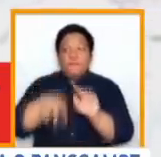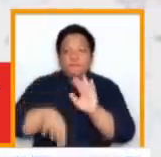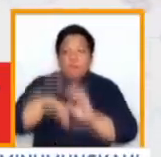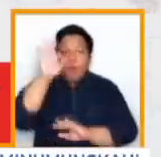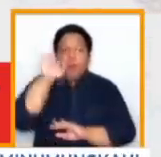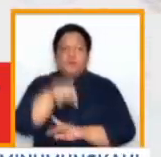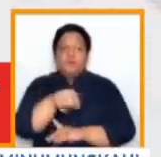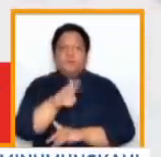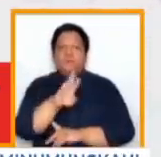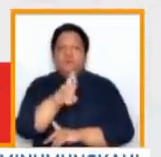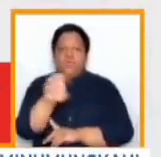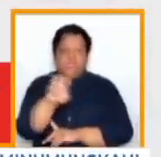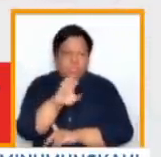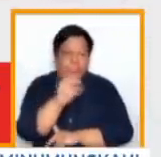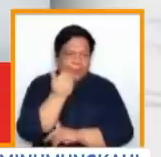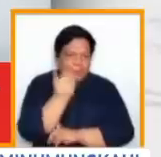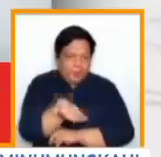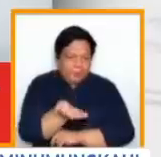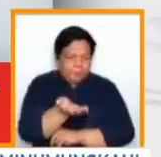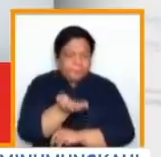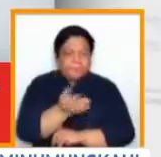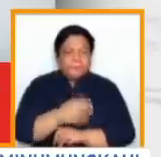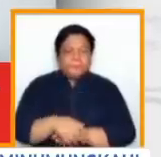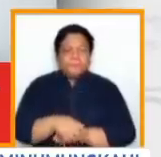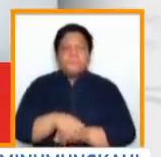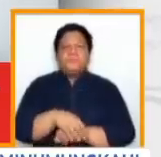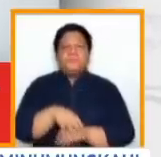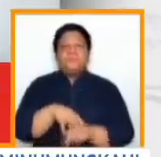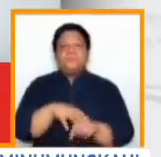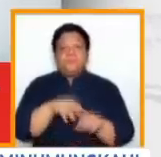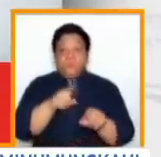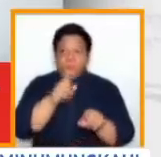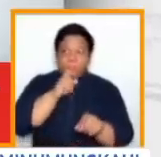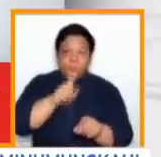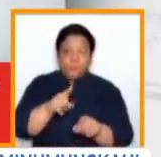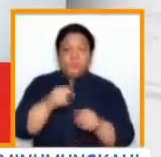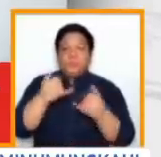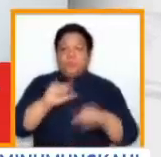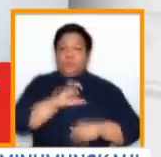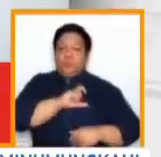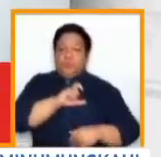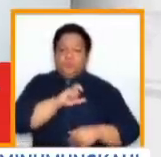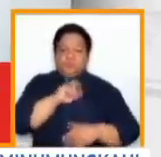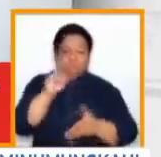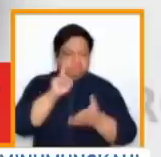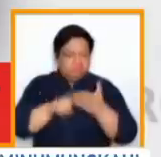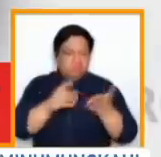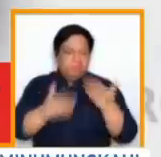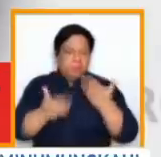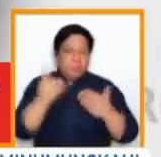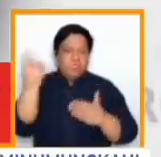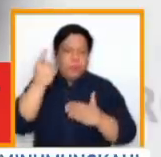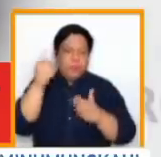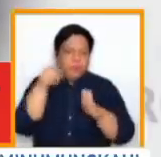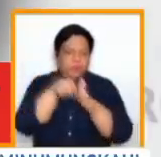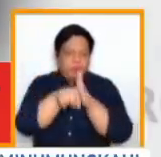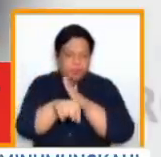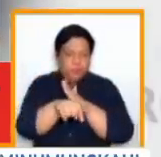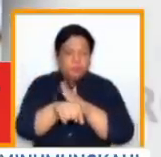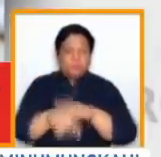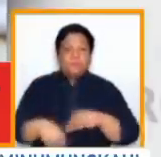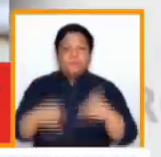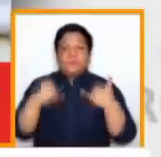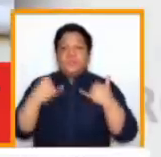Johnson sa loob. Gayunpaman, hindi pa raw tuluyang isinasantabi ng mga pulis ang anggulong foul play. Kinasuhan ng possession